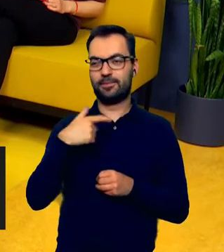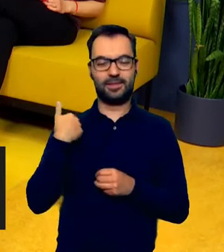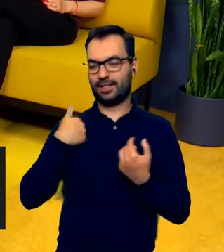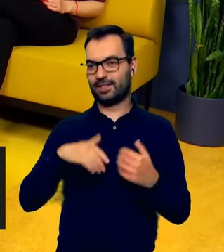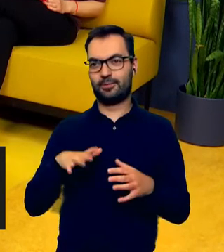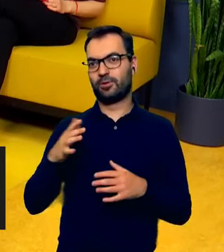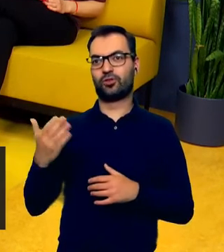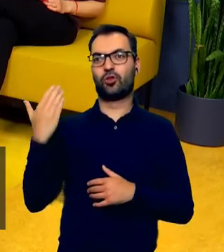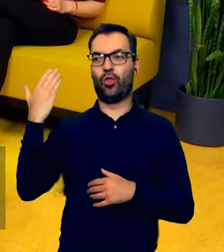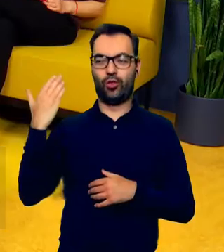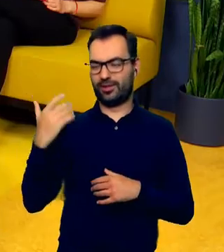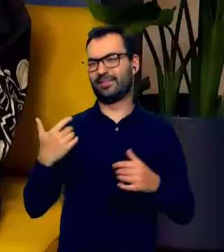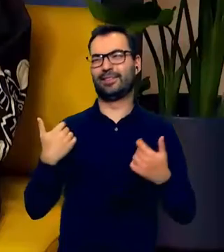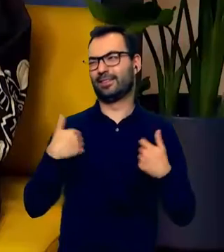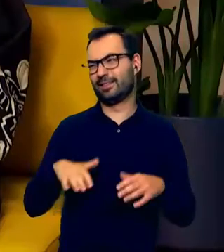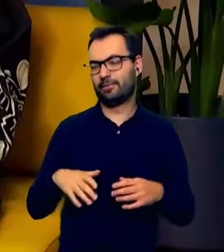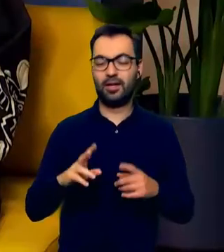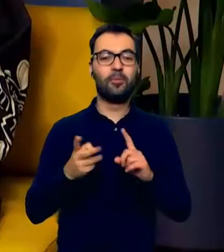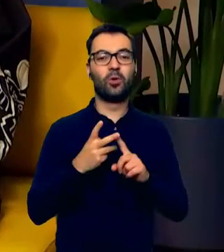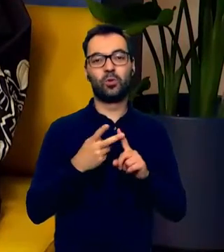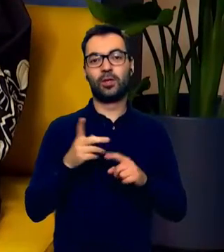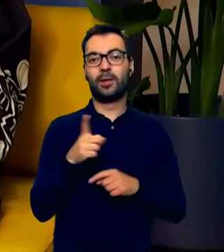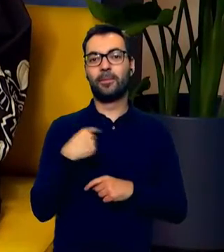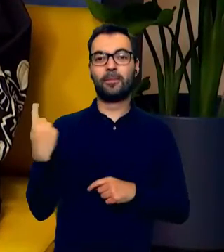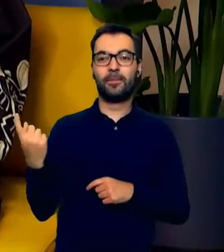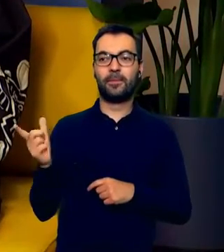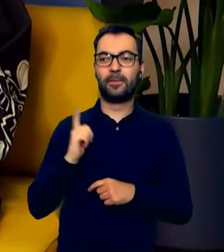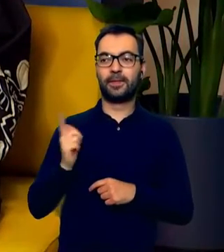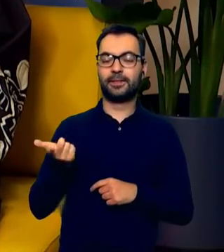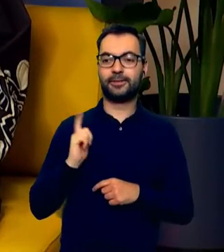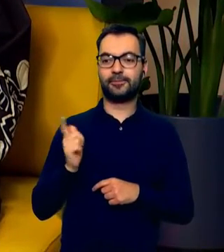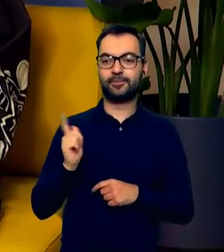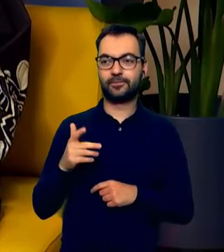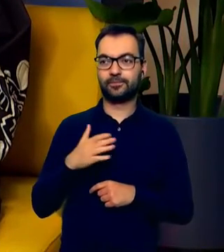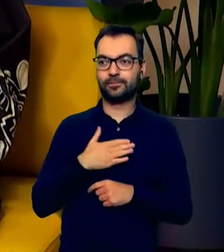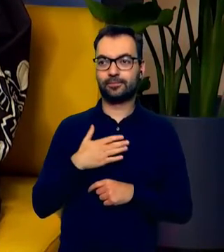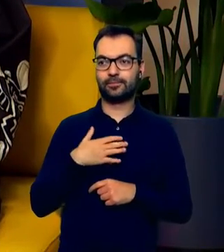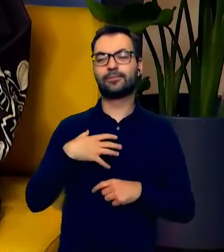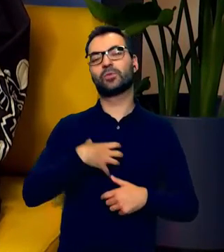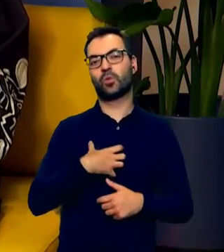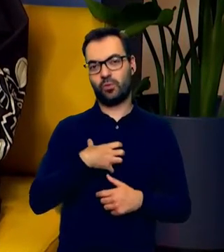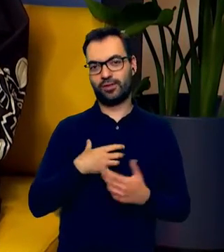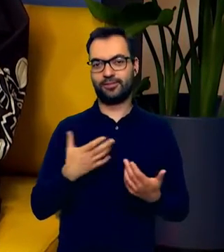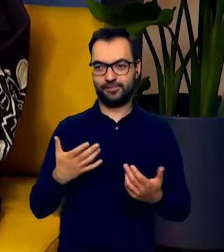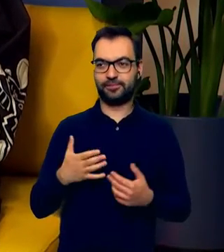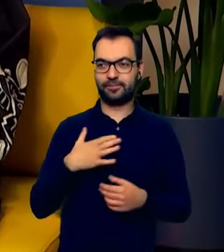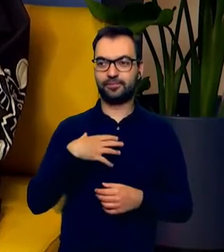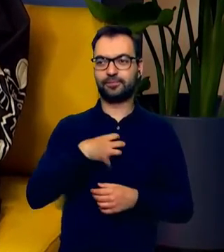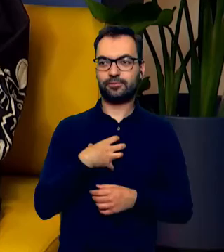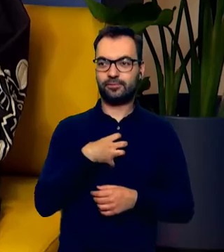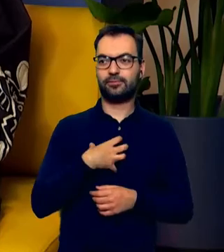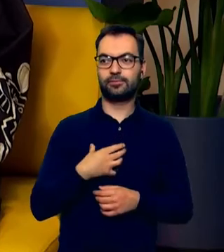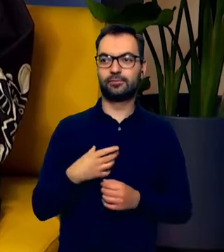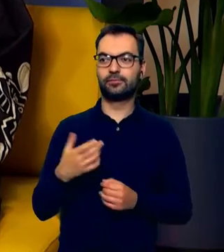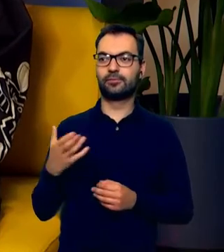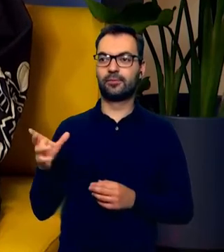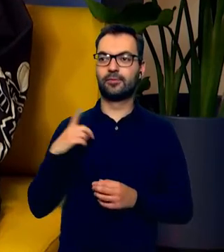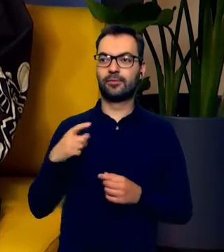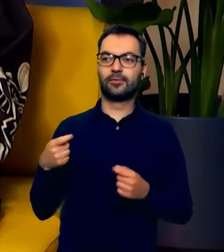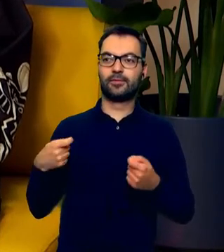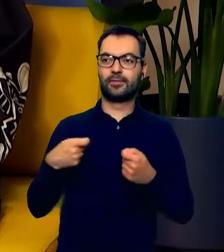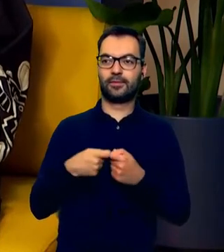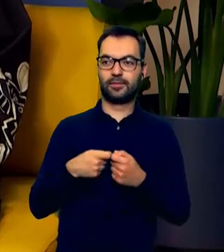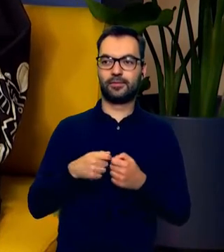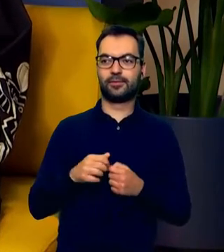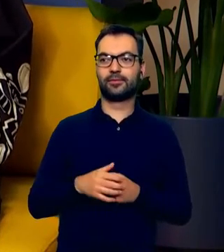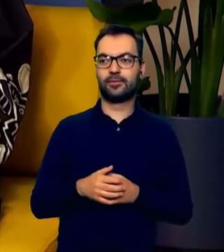tak nie chcemy. Poza tym my mamy dosyć mamy poczucie humoru z Magdą i dobrałyśmy się jak w